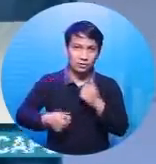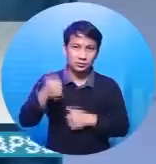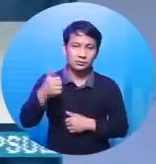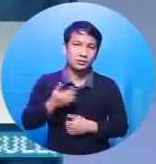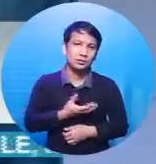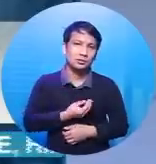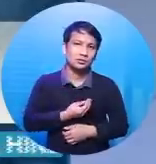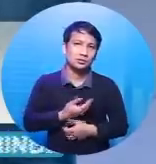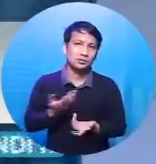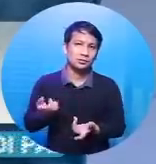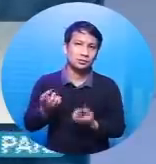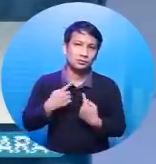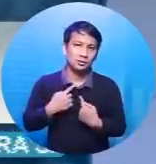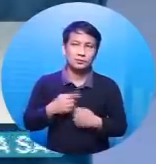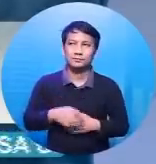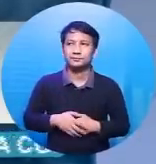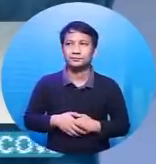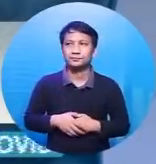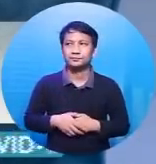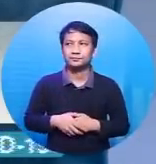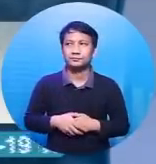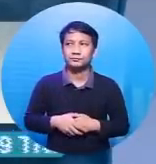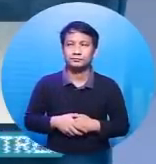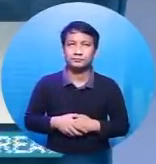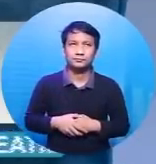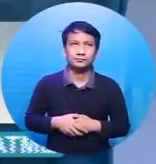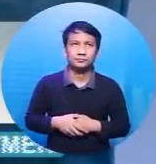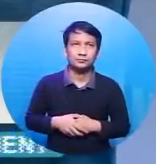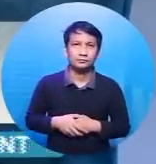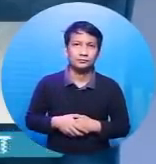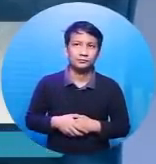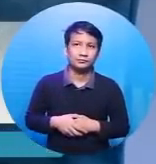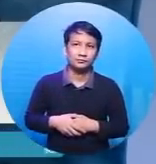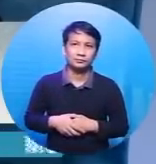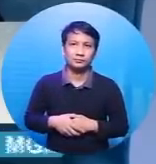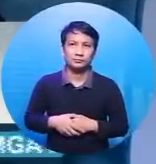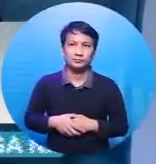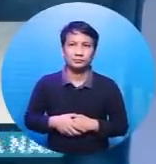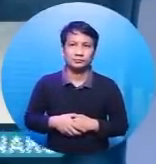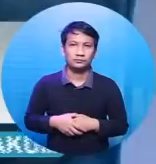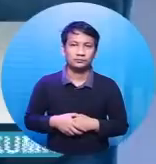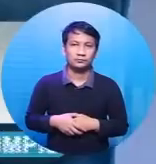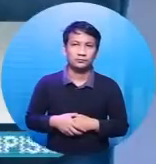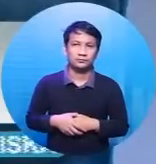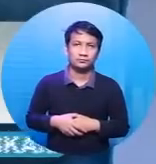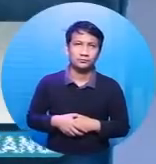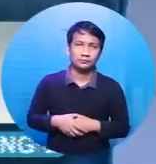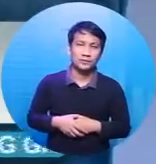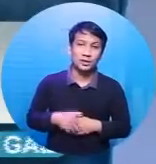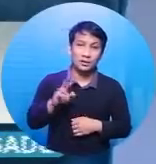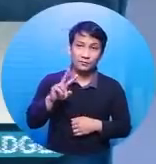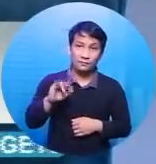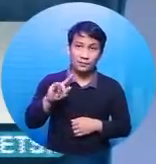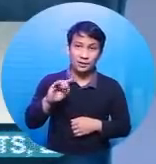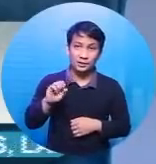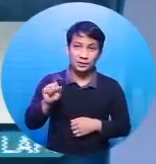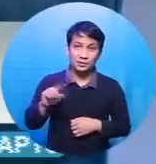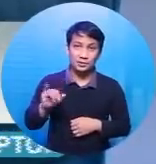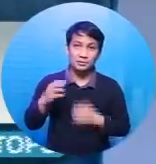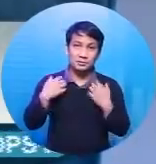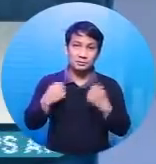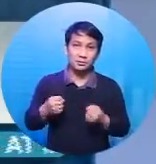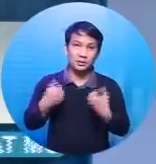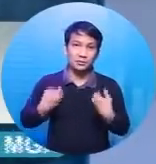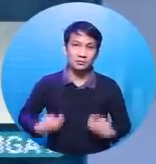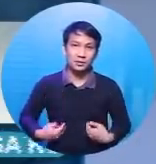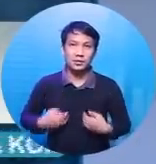ako. Sana sagutin. Ito po ay, ano nangyari? Tiling. Vitasync. Pampalakas ng